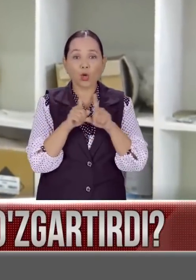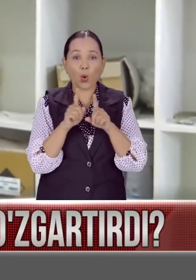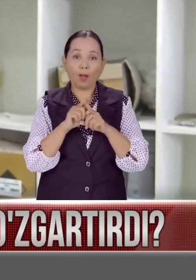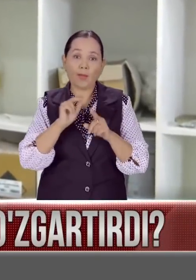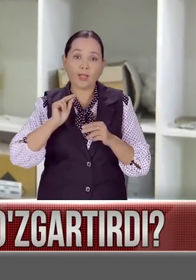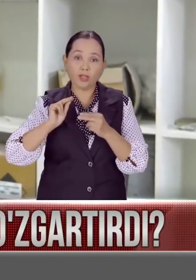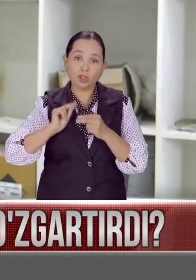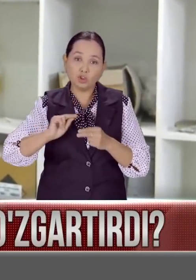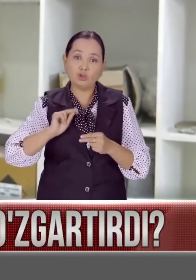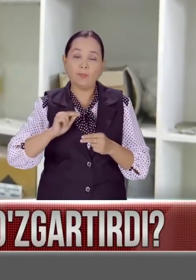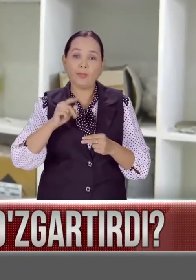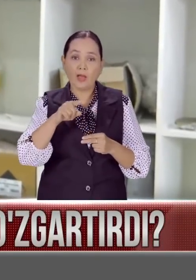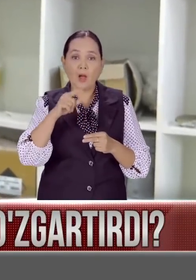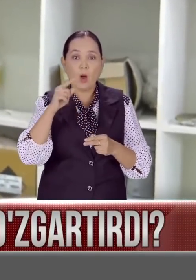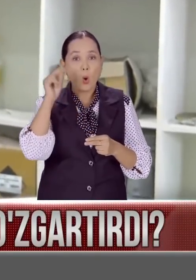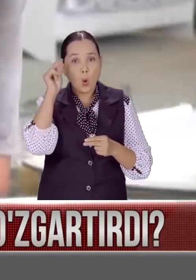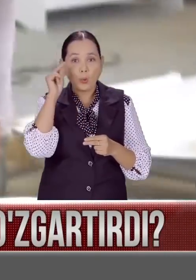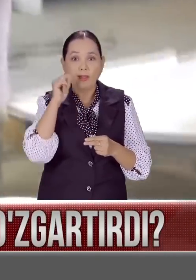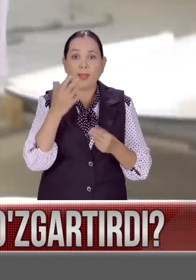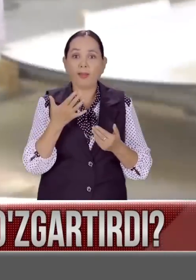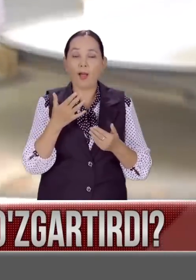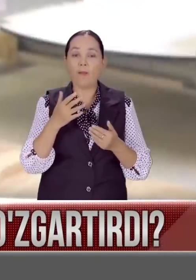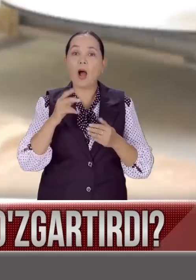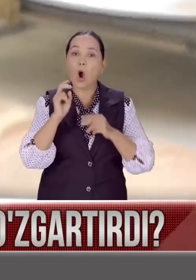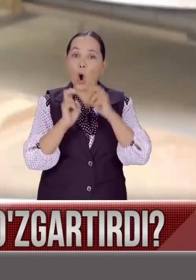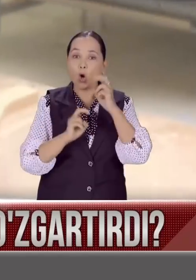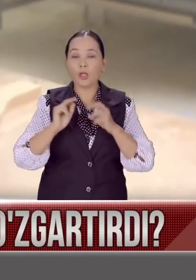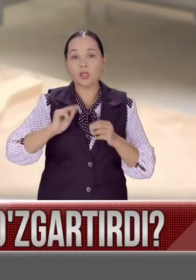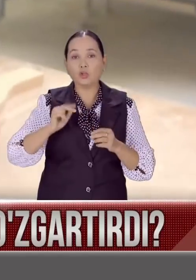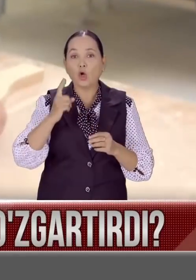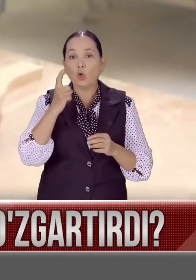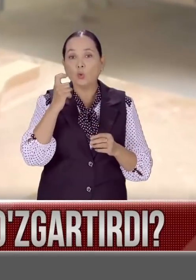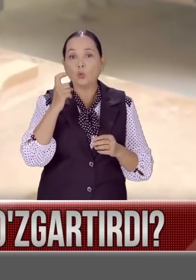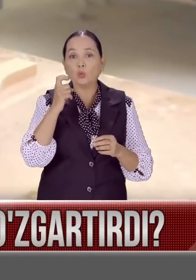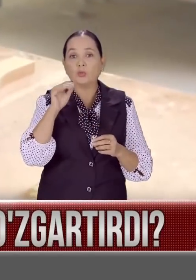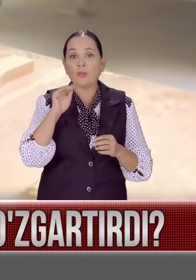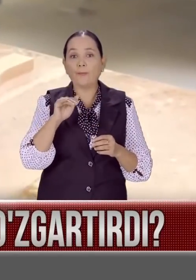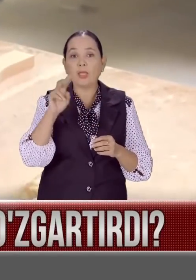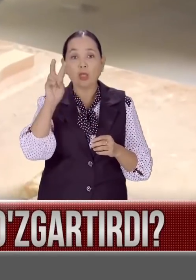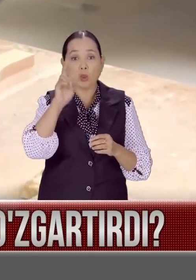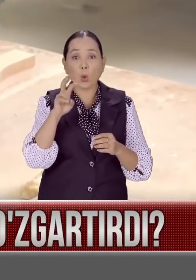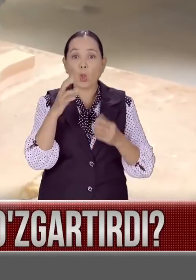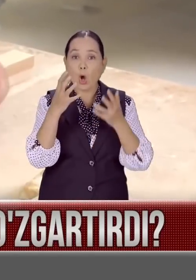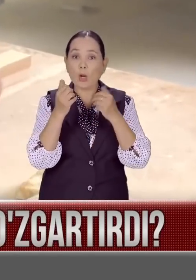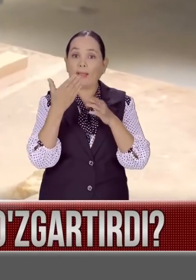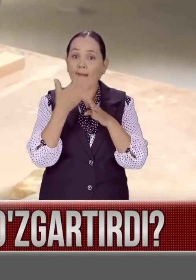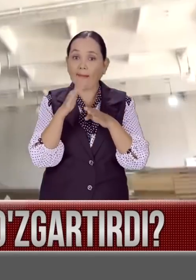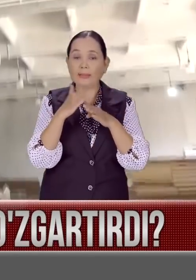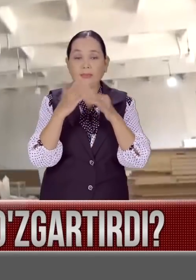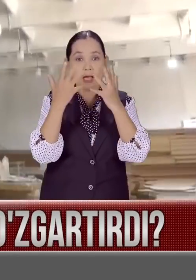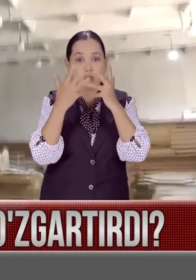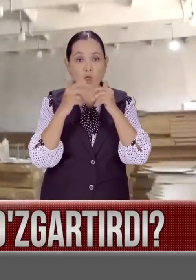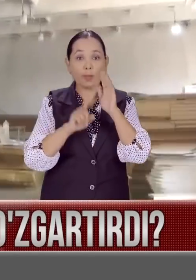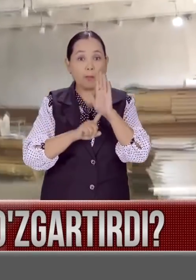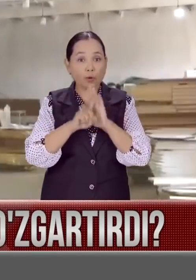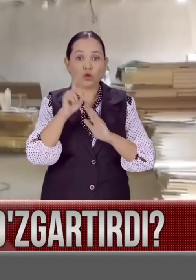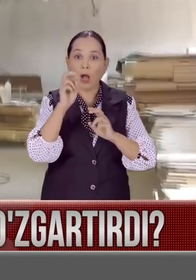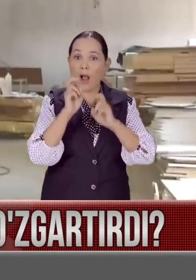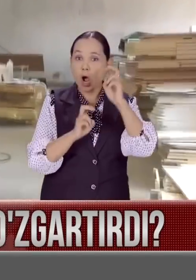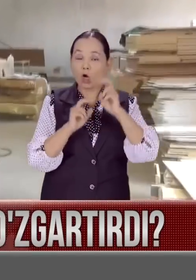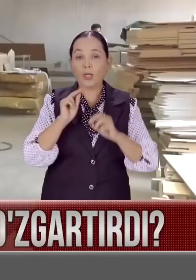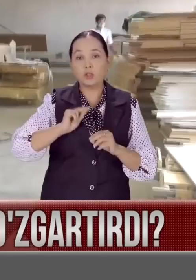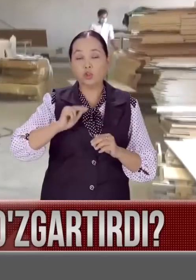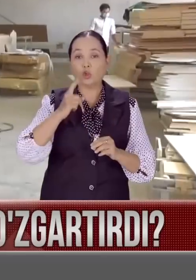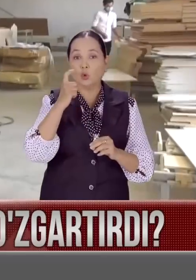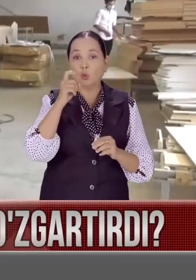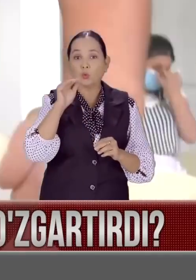ishimni. O'rganganman shunga. Korxonadagi ishlar 100 ming AQSh dollari miqdorida olingan kredit hisobidan boshlangan.